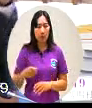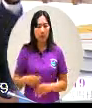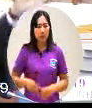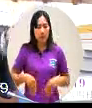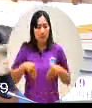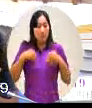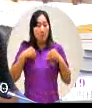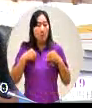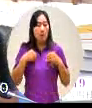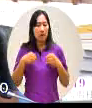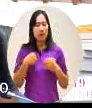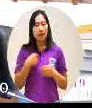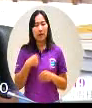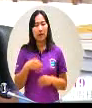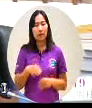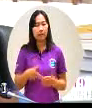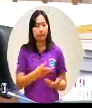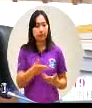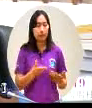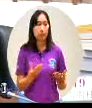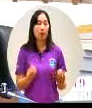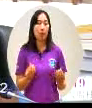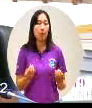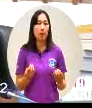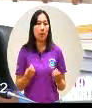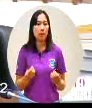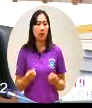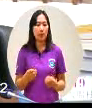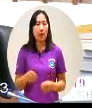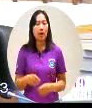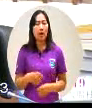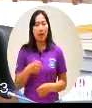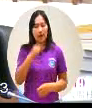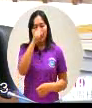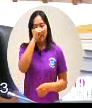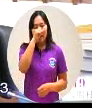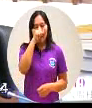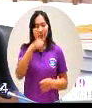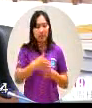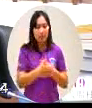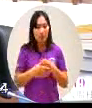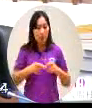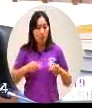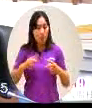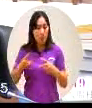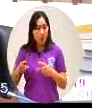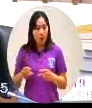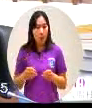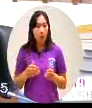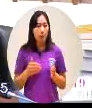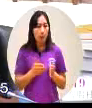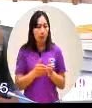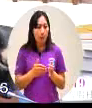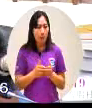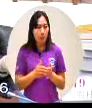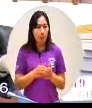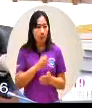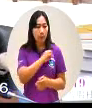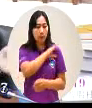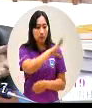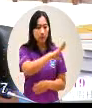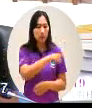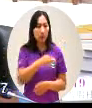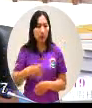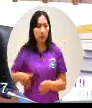甲有一个默契讲好啦，无伫维修好以前，恁来维修，维修了甲交予阮的警察局， 用捐赠的